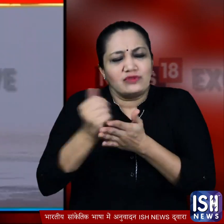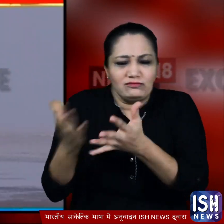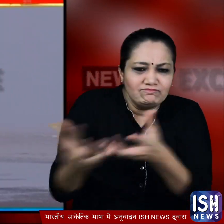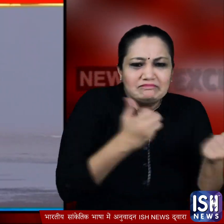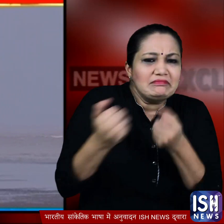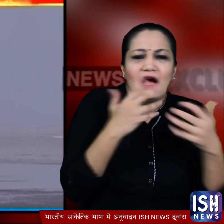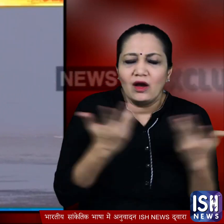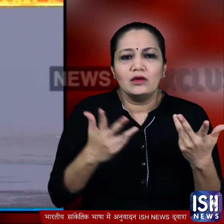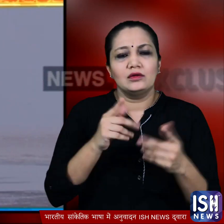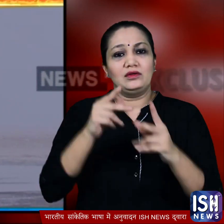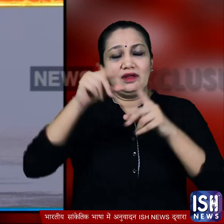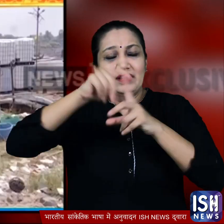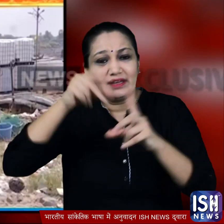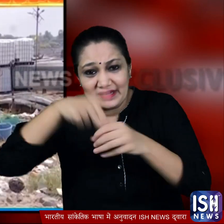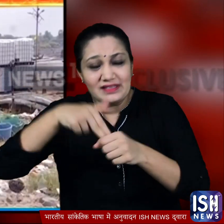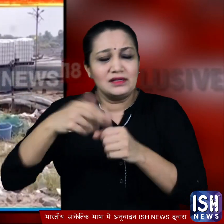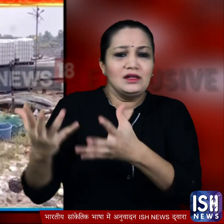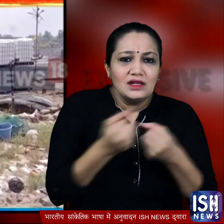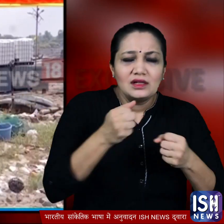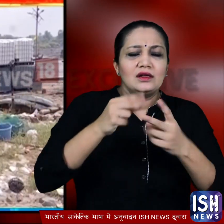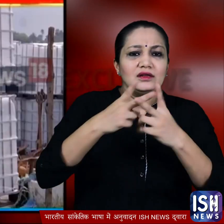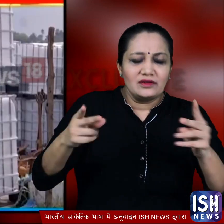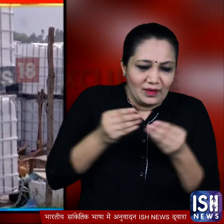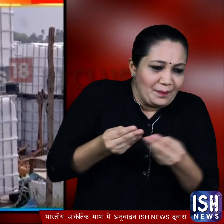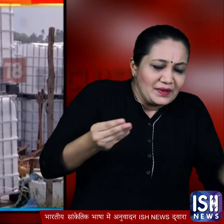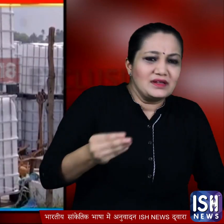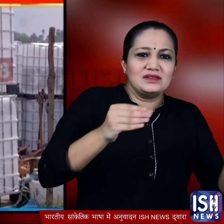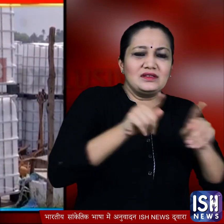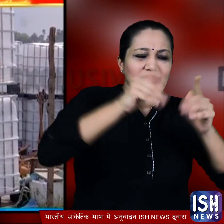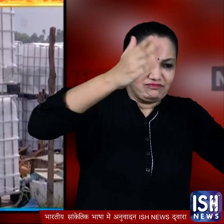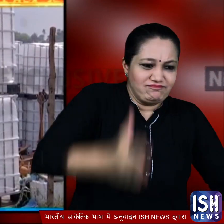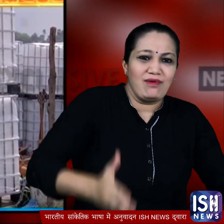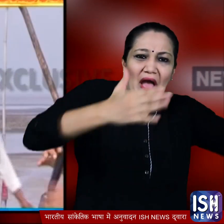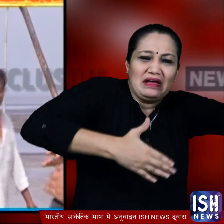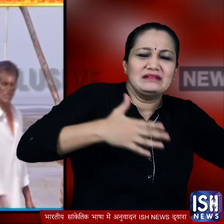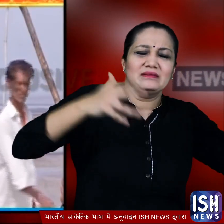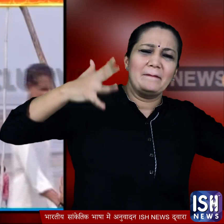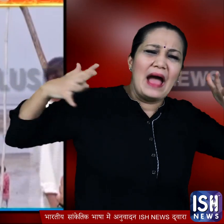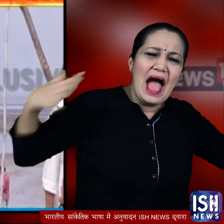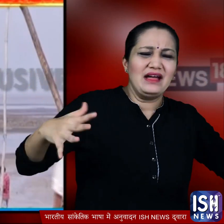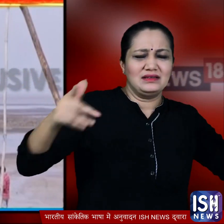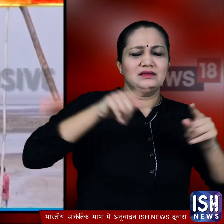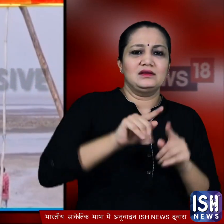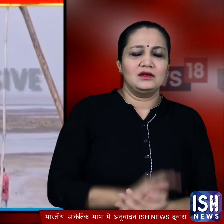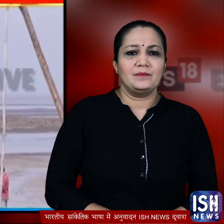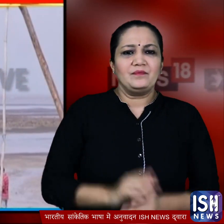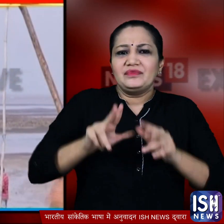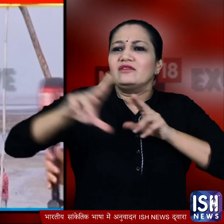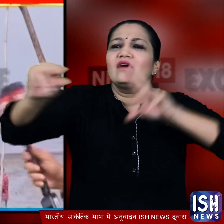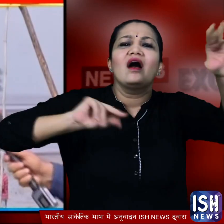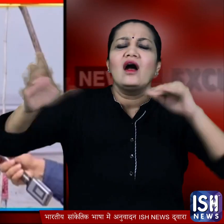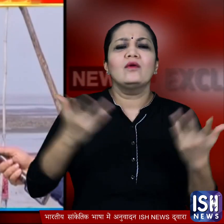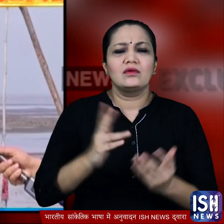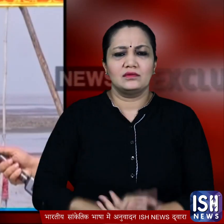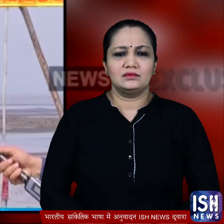दी गई। जहाज पर लदे डीजल को निकालने के लिए वहां समुद्र के किनारे बड़े बड़े कंटेनर भी रखे नजर आए। आसपास के इलाके में कितना दूर तक ये ऑयल फैला